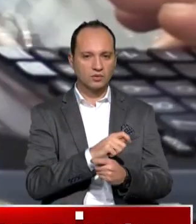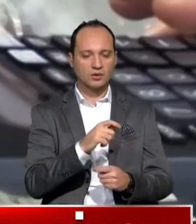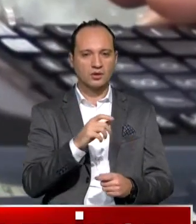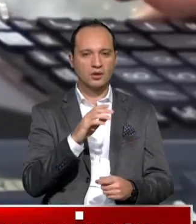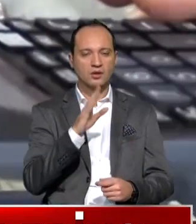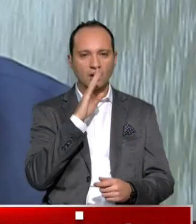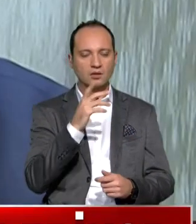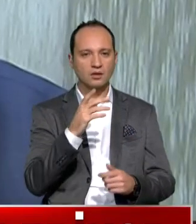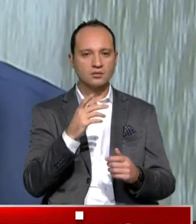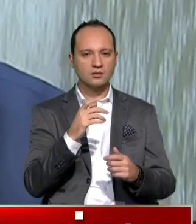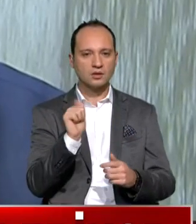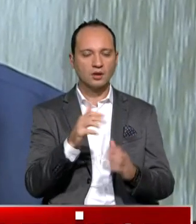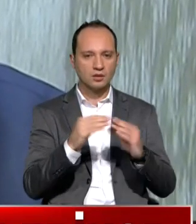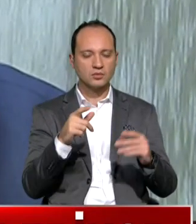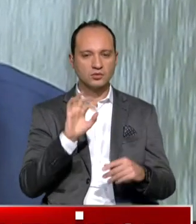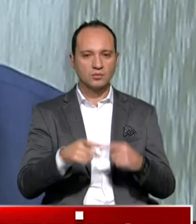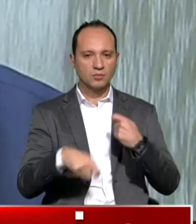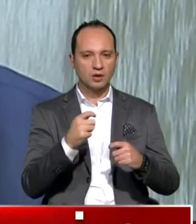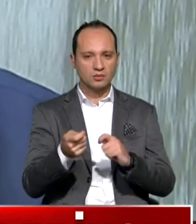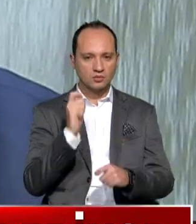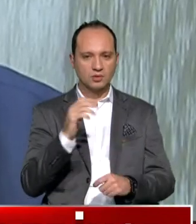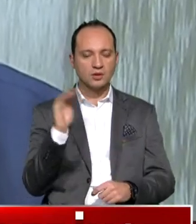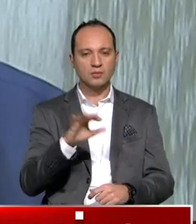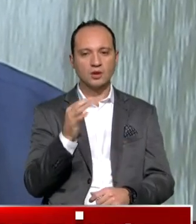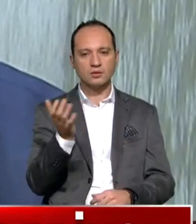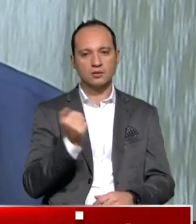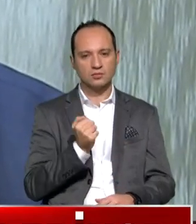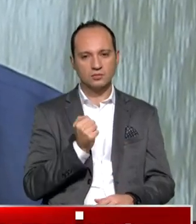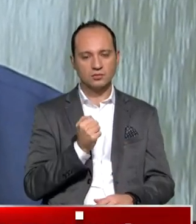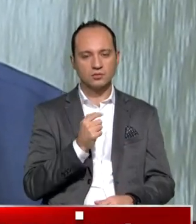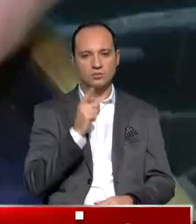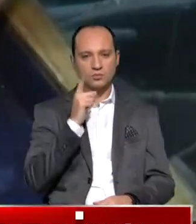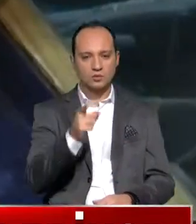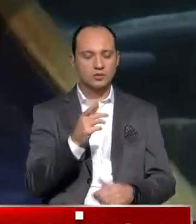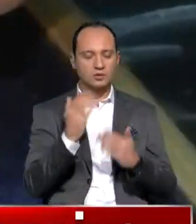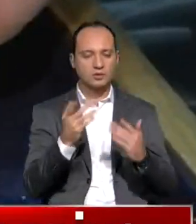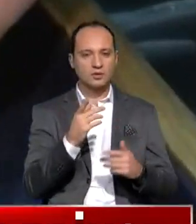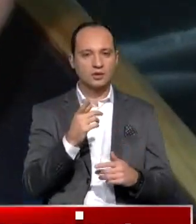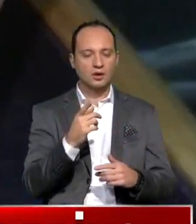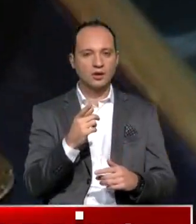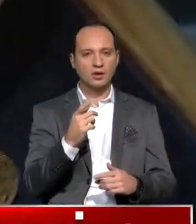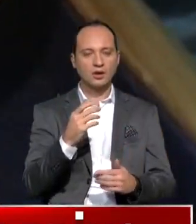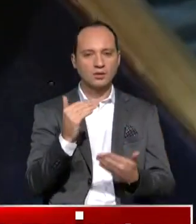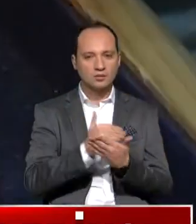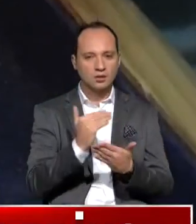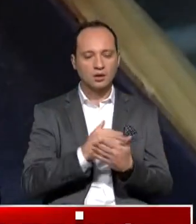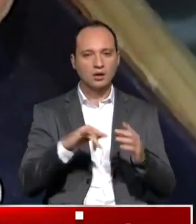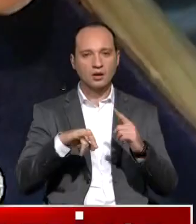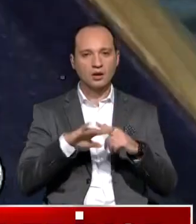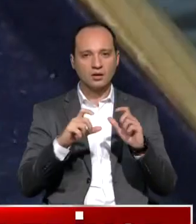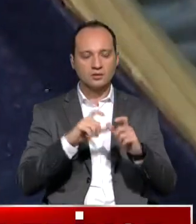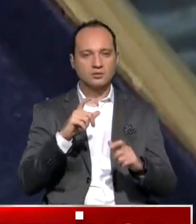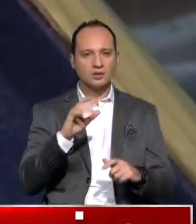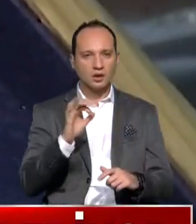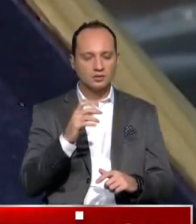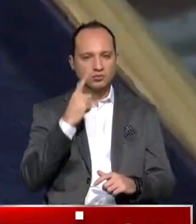değer kaybettiği için şu anda bankalardan çekiyorlar, gelip altın alıyorlar. Bunlar işte artık değerlendirmek için has altın,